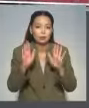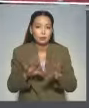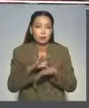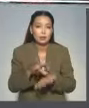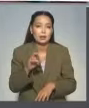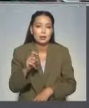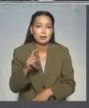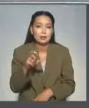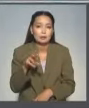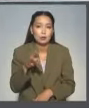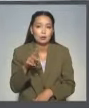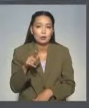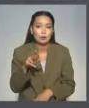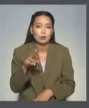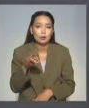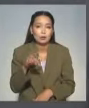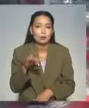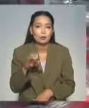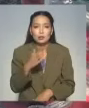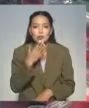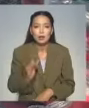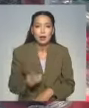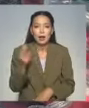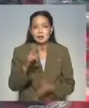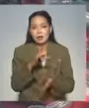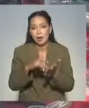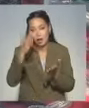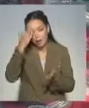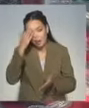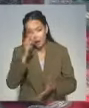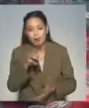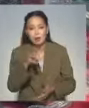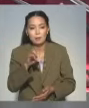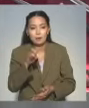ұлттық компаниясы, Астана қаласының әкімдігі және «Аманат» партиясы мұрындық болды.